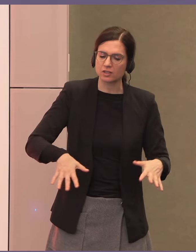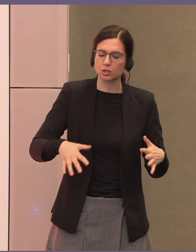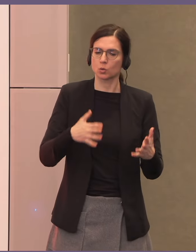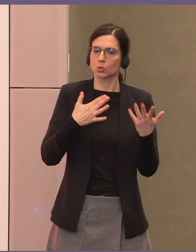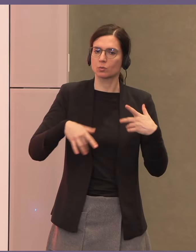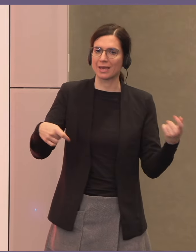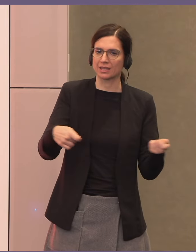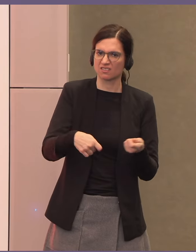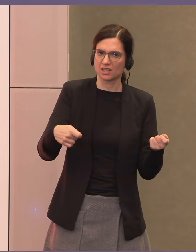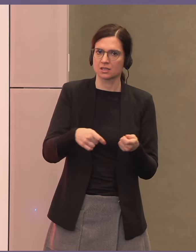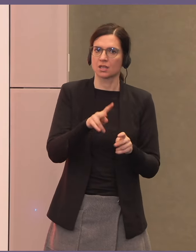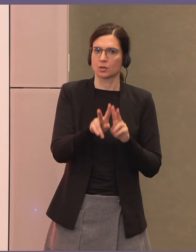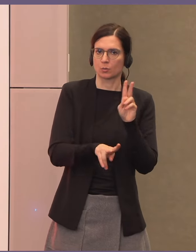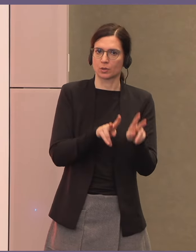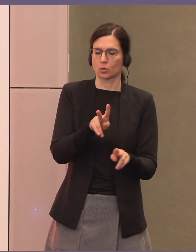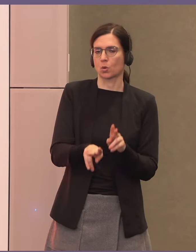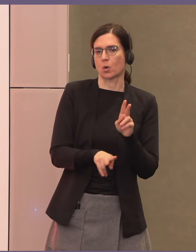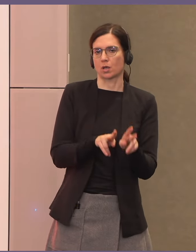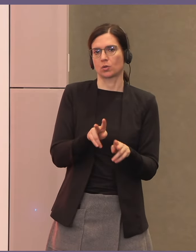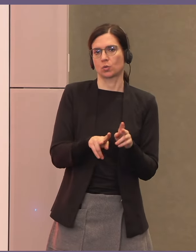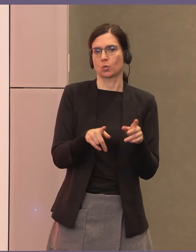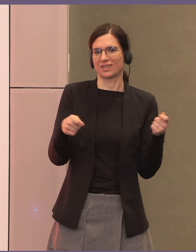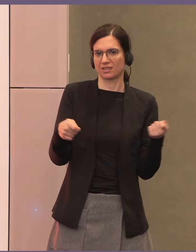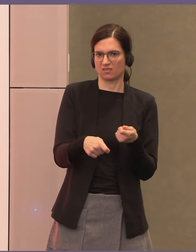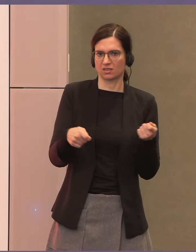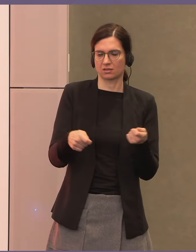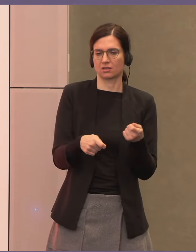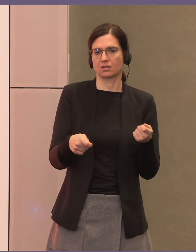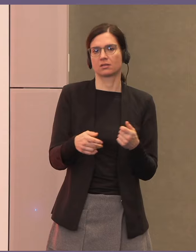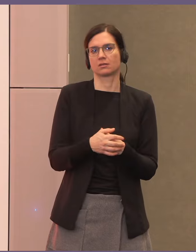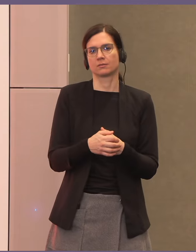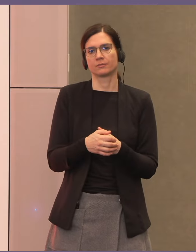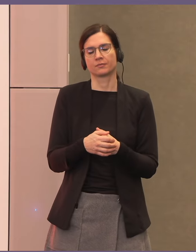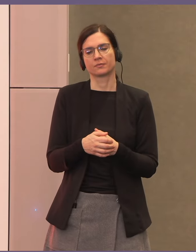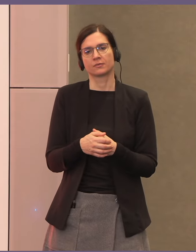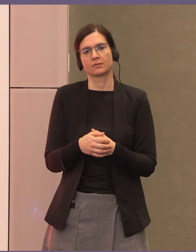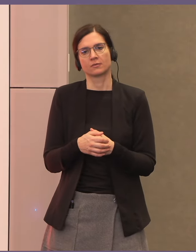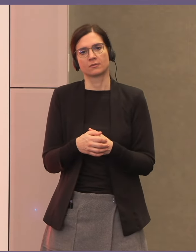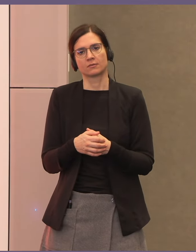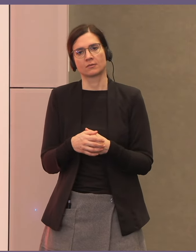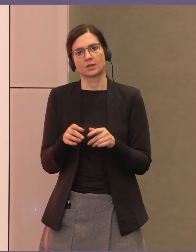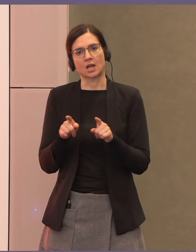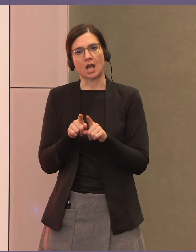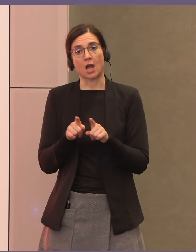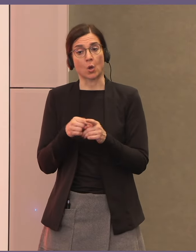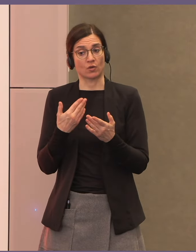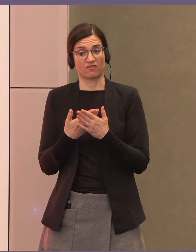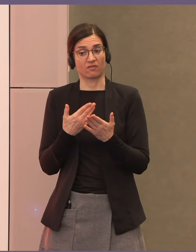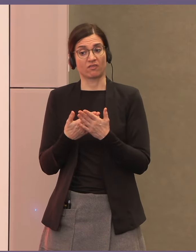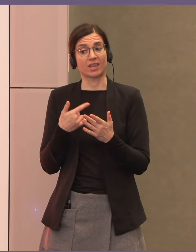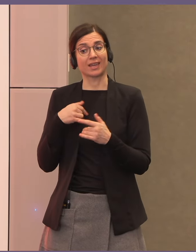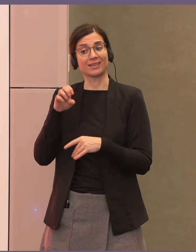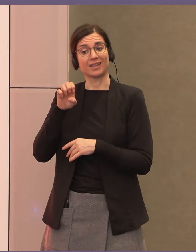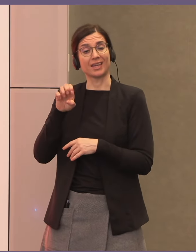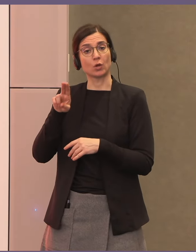für die Betreuung von Kindern investieren wird, nicht zuletzt auch vor dem Hintergrund der Vorgaben des EU-Rats, welche